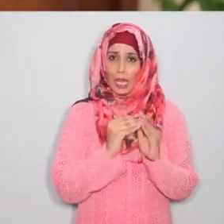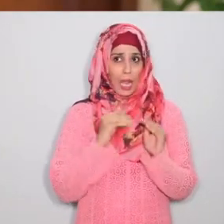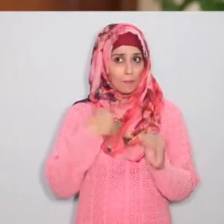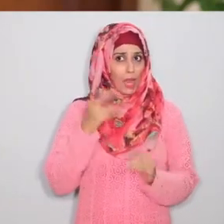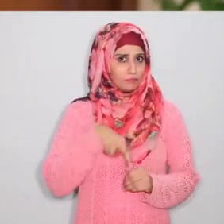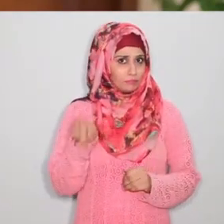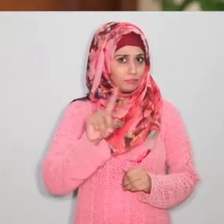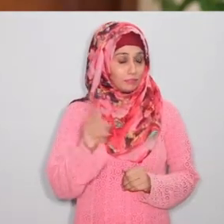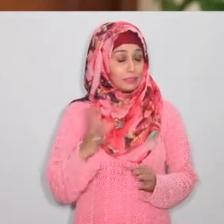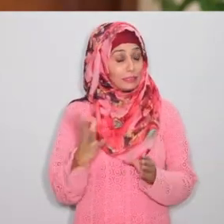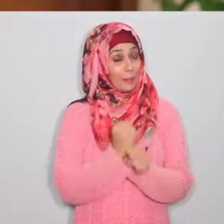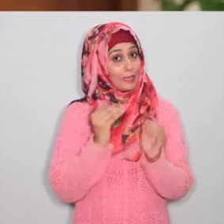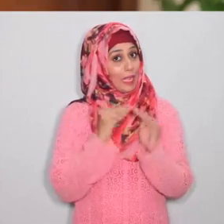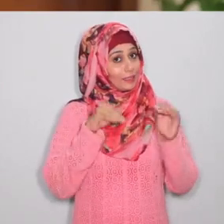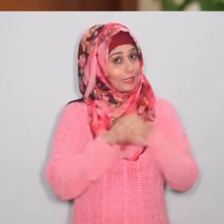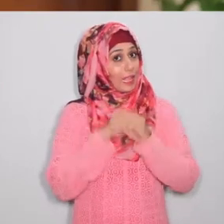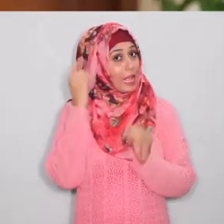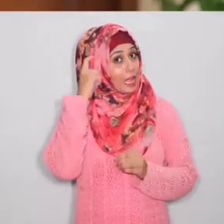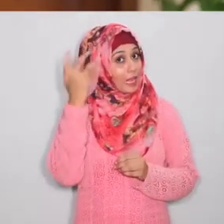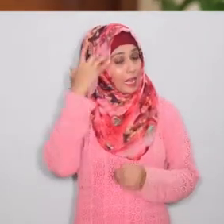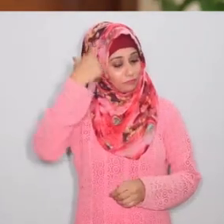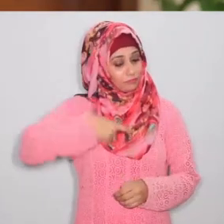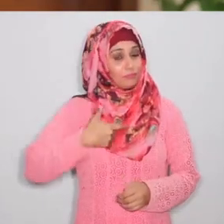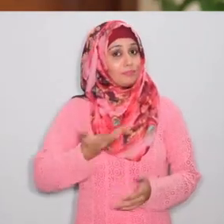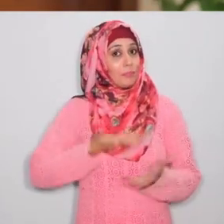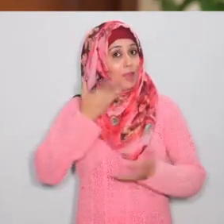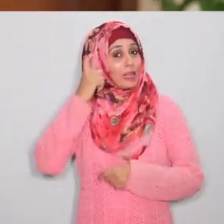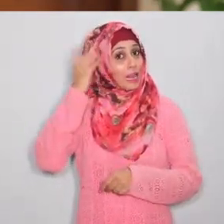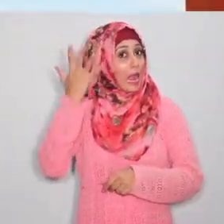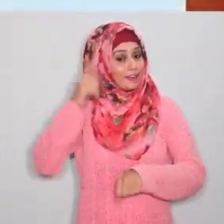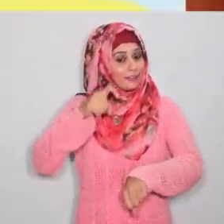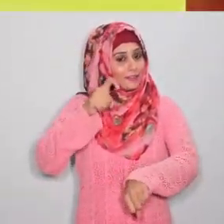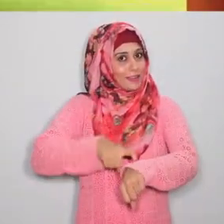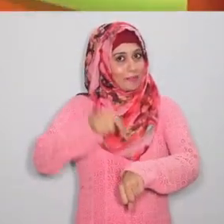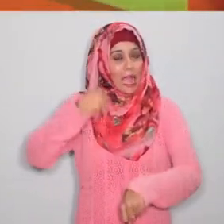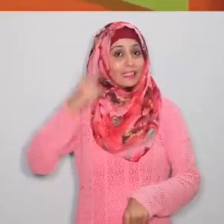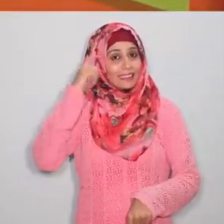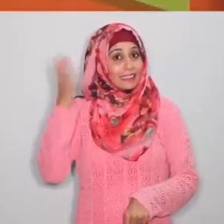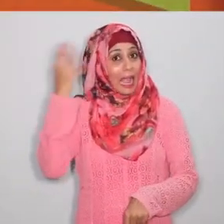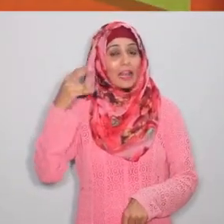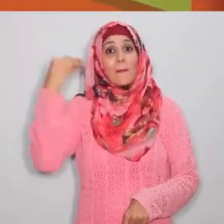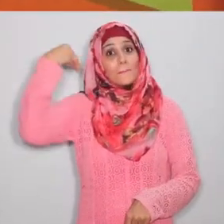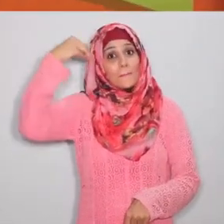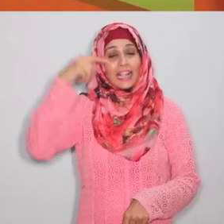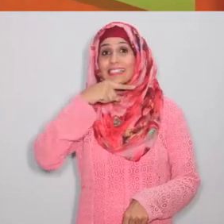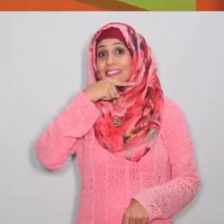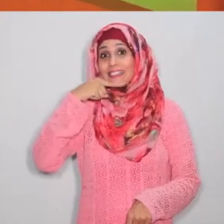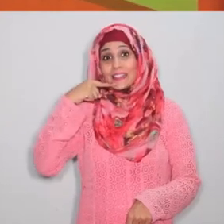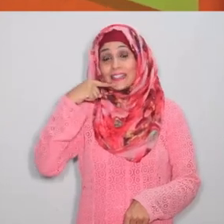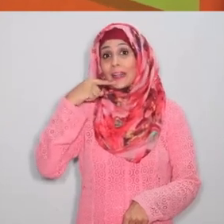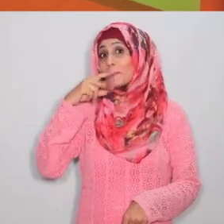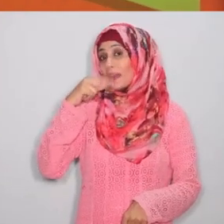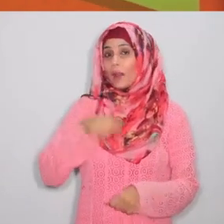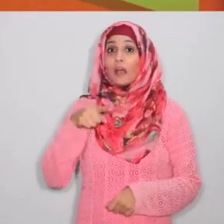निकला, सब घर में रहेंगे, कहानी आंटी से कहानी सुनेंगे। कहानी का वक्त है और आज की कहानी है मोनी और नोनी, जिसकी मुसन्निफा